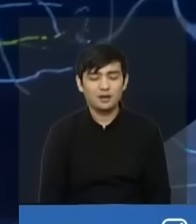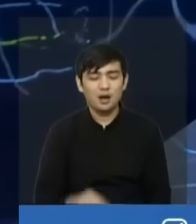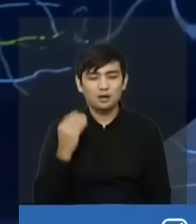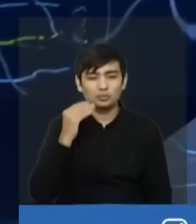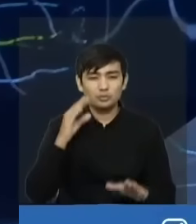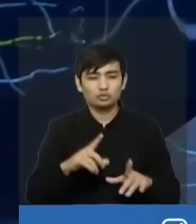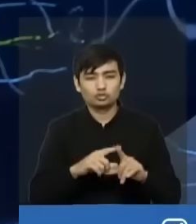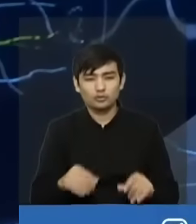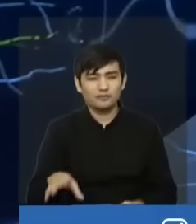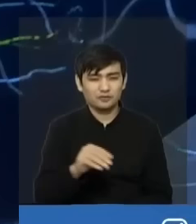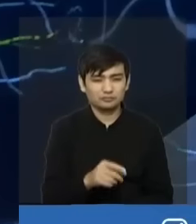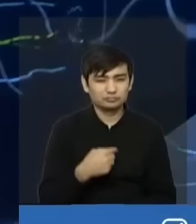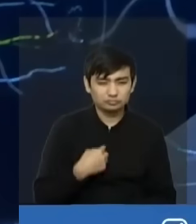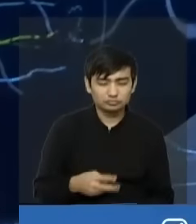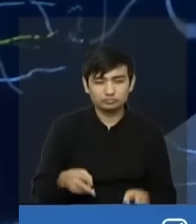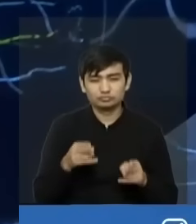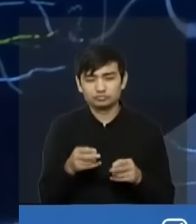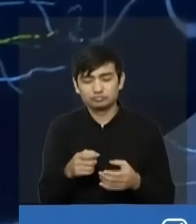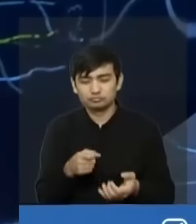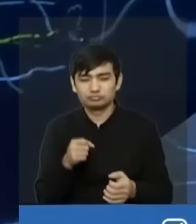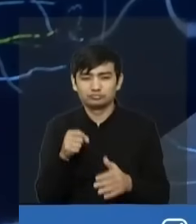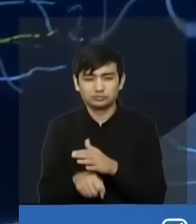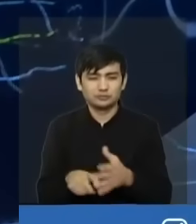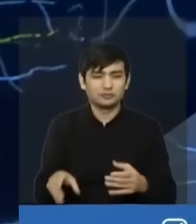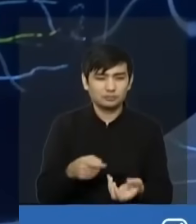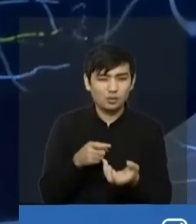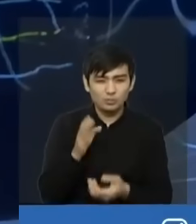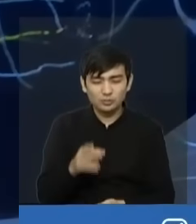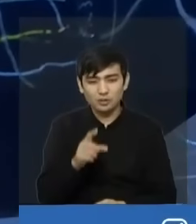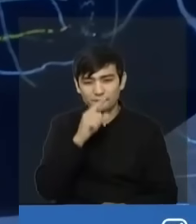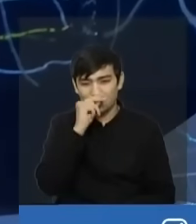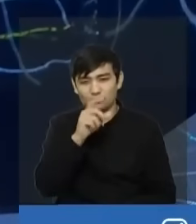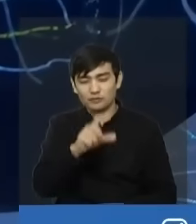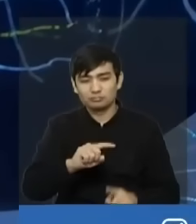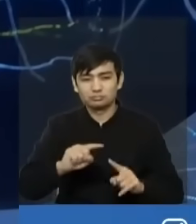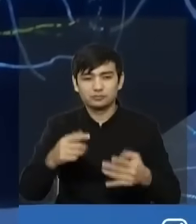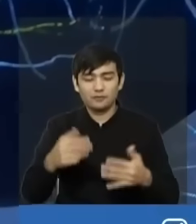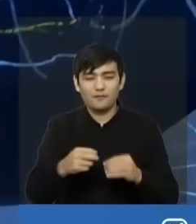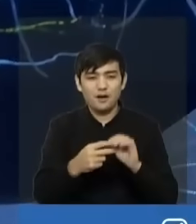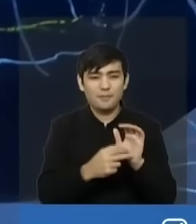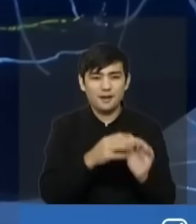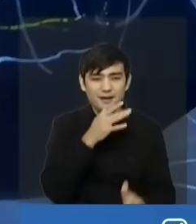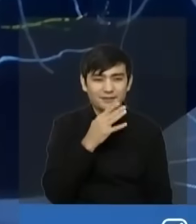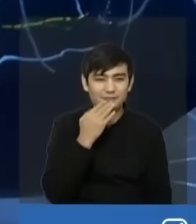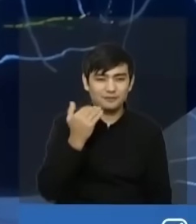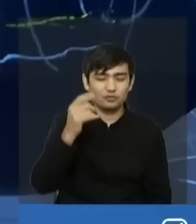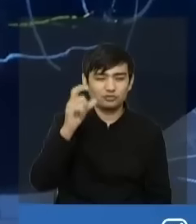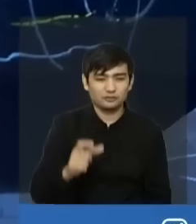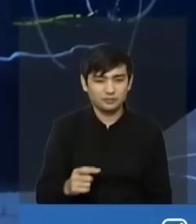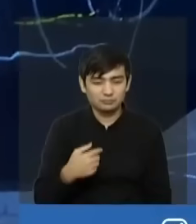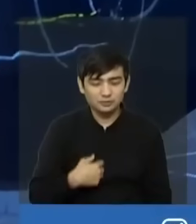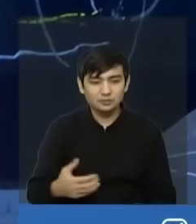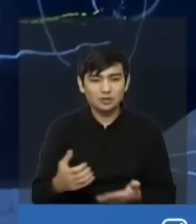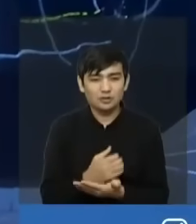Ақтөбеде мектептерде ойран салып оқушыларға оқ жаудырамын деген күдікті табылды. 18 жастағы жігіт шетел азаматы болып шықты.